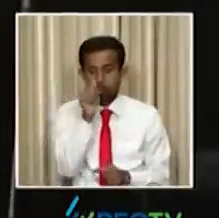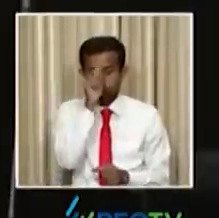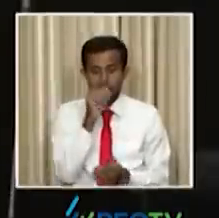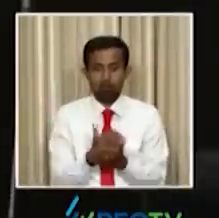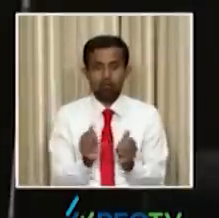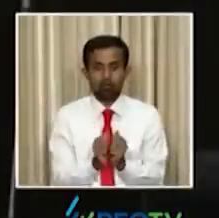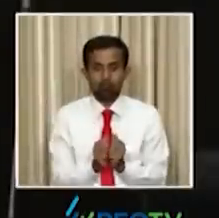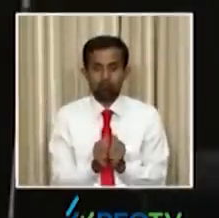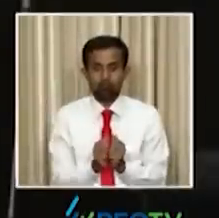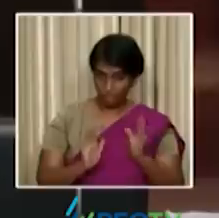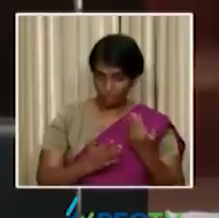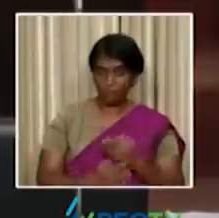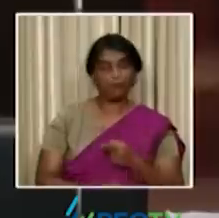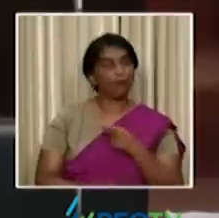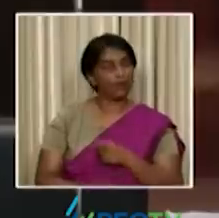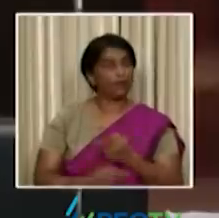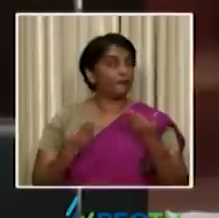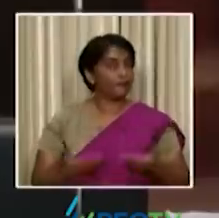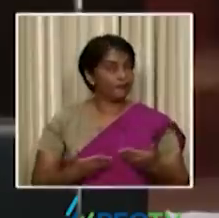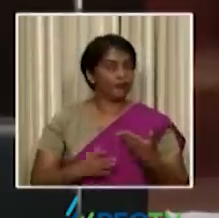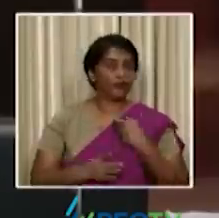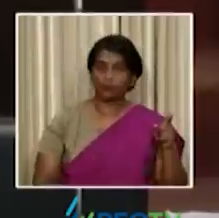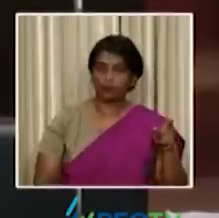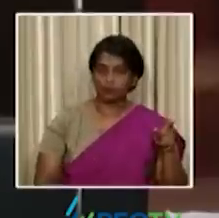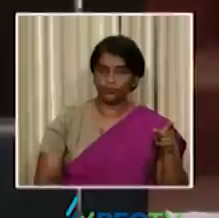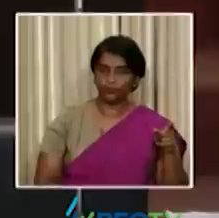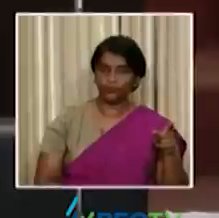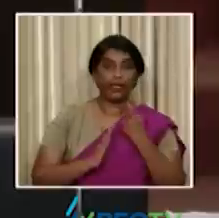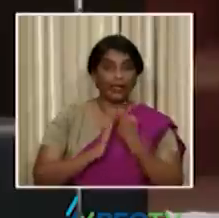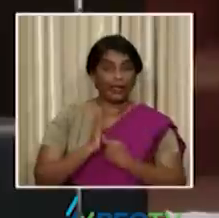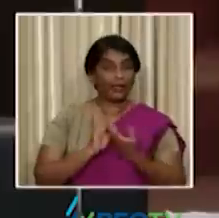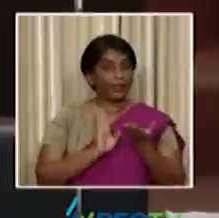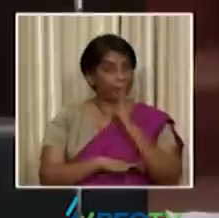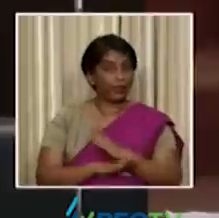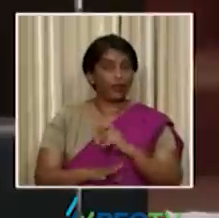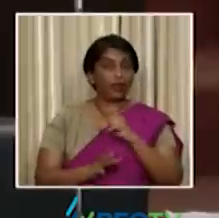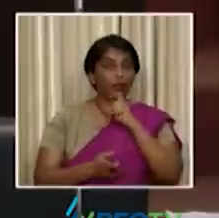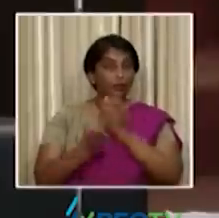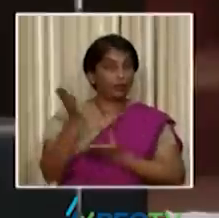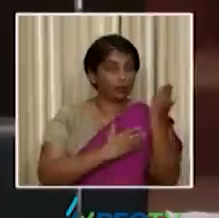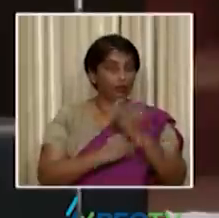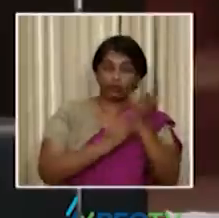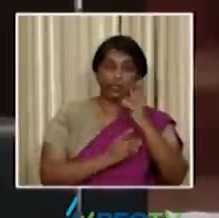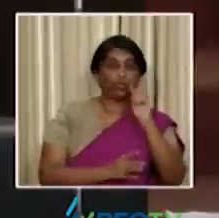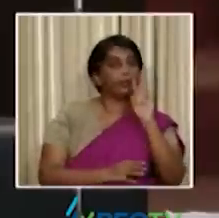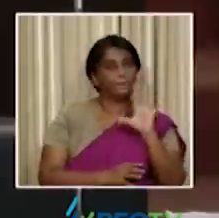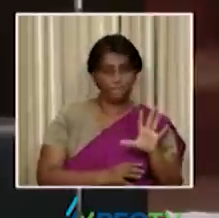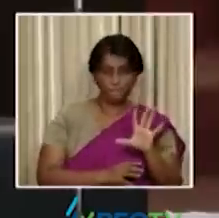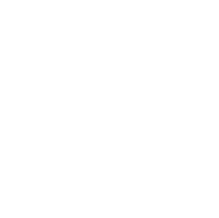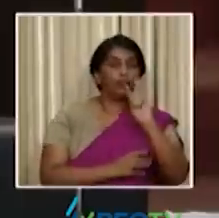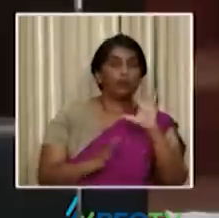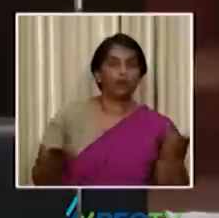නවත්තන්න කටයුතු කරා. කරගන්න පුළුවන් උනාද? වර්තමාන අග්‍රවීෂකාරතුමා නීතිපති කාලේ නඩු 35ක් දැම්මා ගරු නියෝජිත කතානායකතුමනි. කොහේ